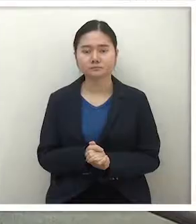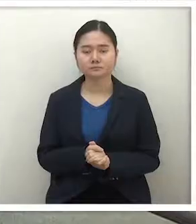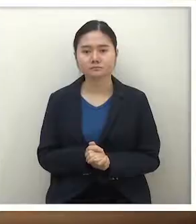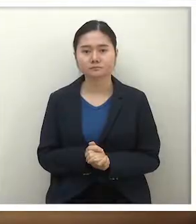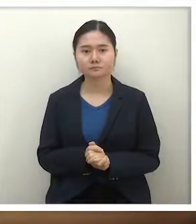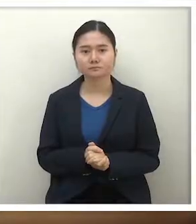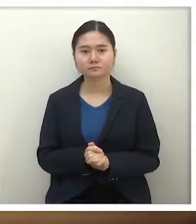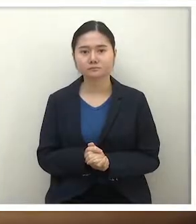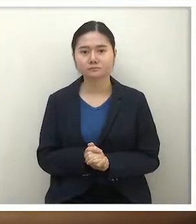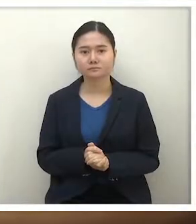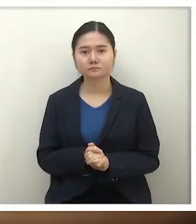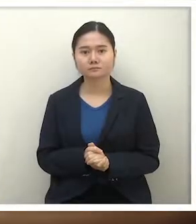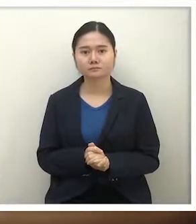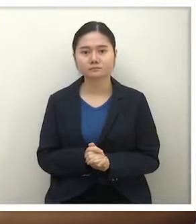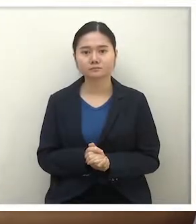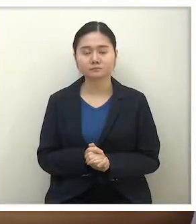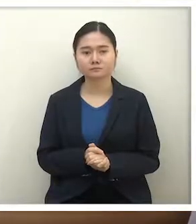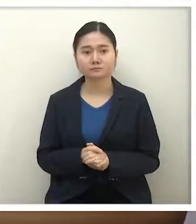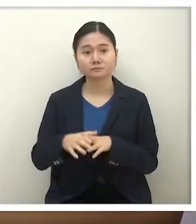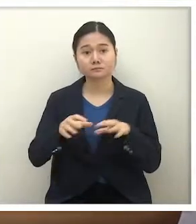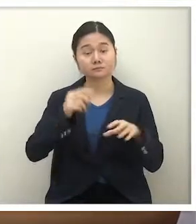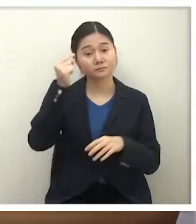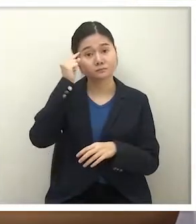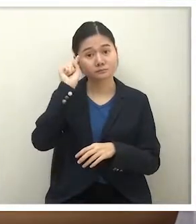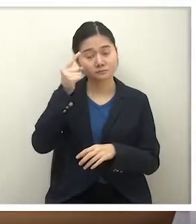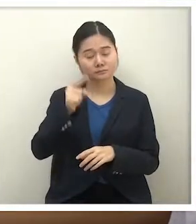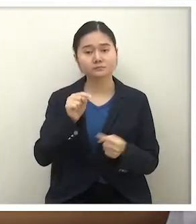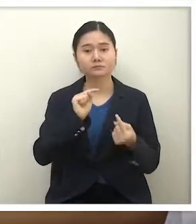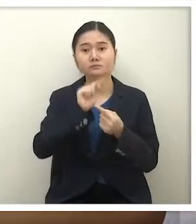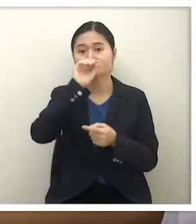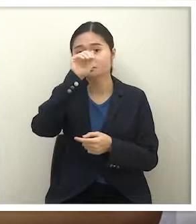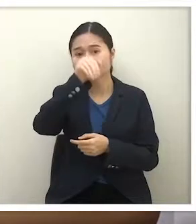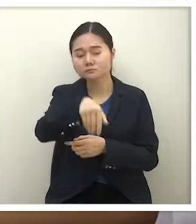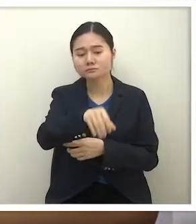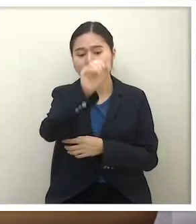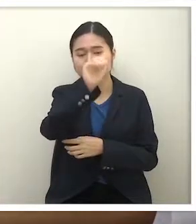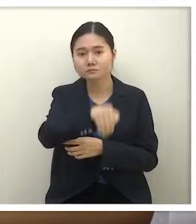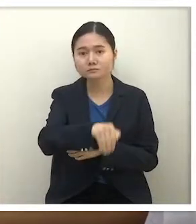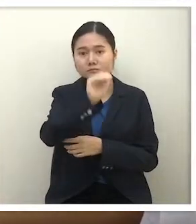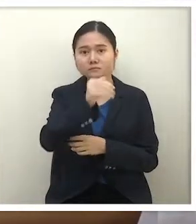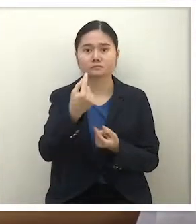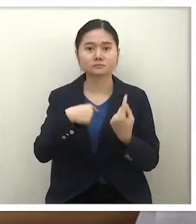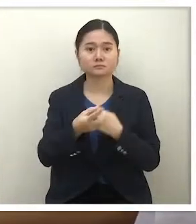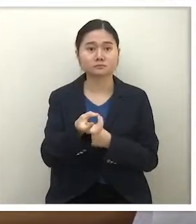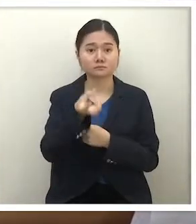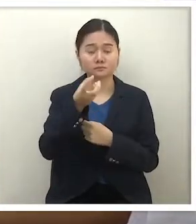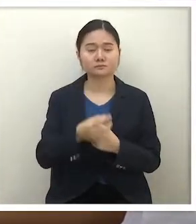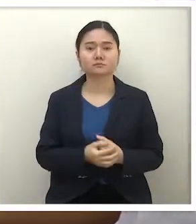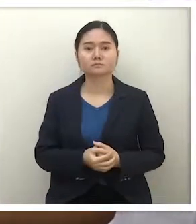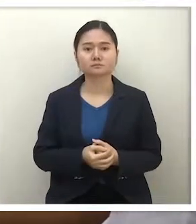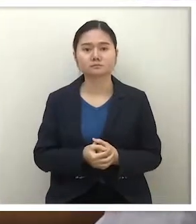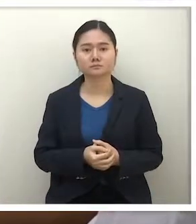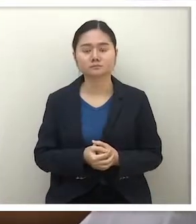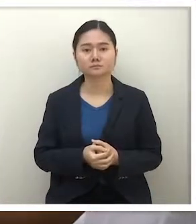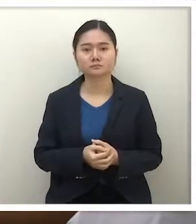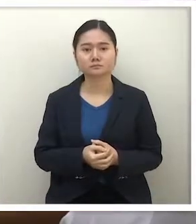วางไอเดียไว้ที่ช้างผงกหัวแล้วก็มีงวงขยับนิดนึงนะครับครู